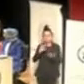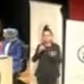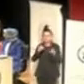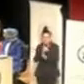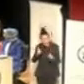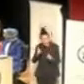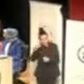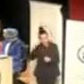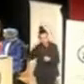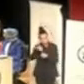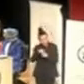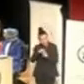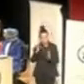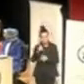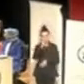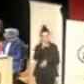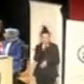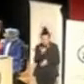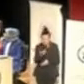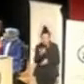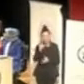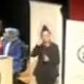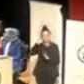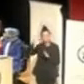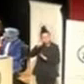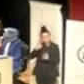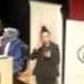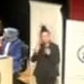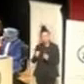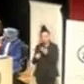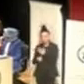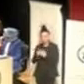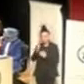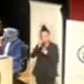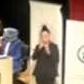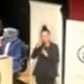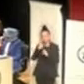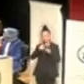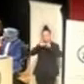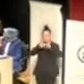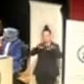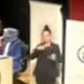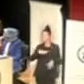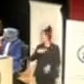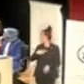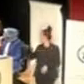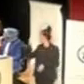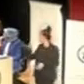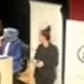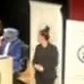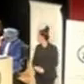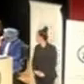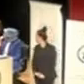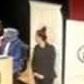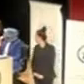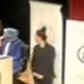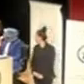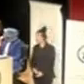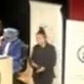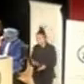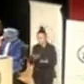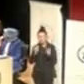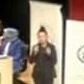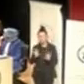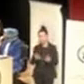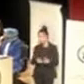de sesli ve görüntüsü olan bir video paylaşmak istiyorum. Ama